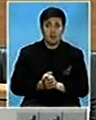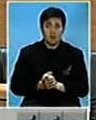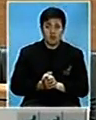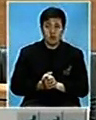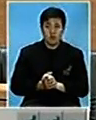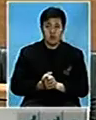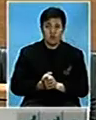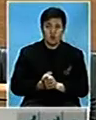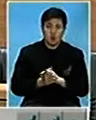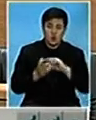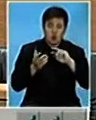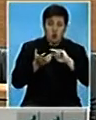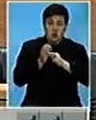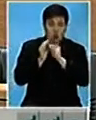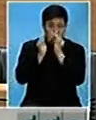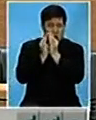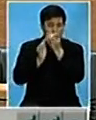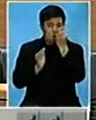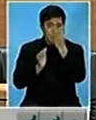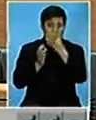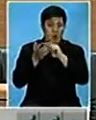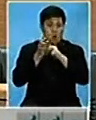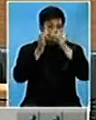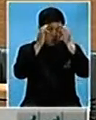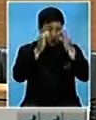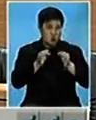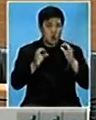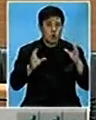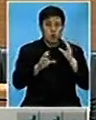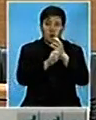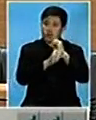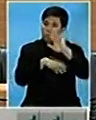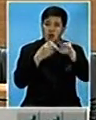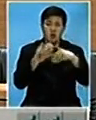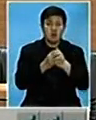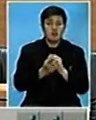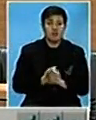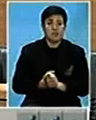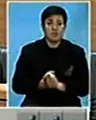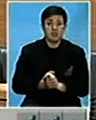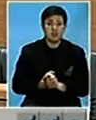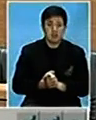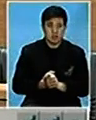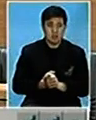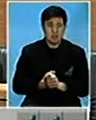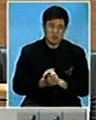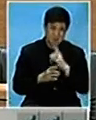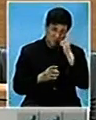นั่นก็คือการใช้เสียงข้างมากเป็นตัวตัดสินเกือบทุกเรื่องถึงแม้ว่าจะไม่ห